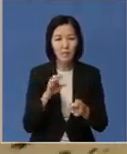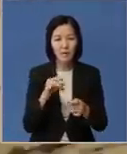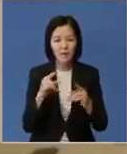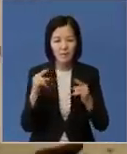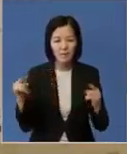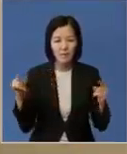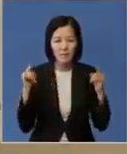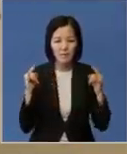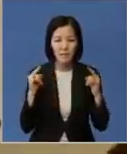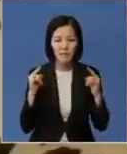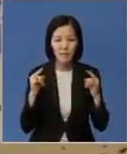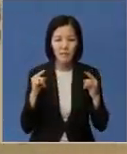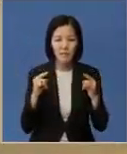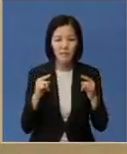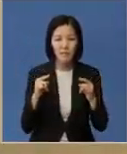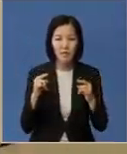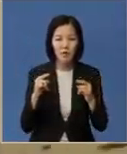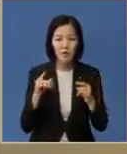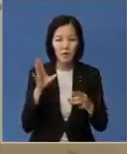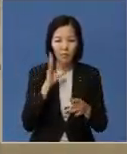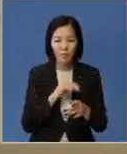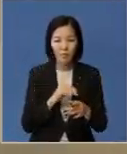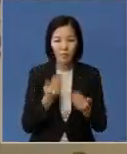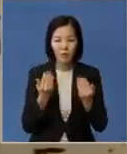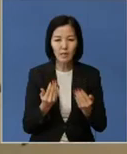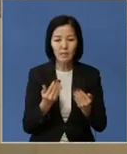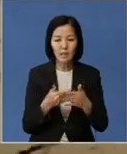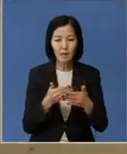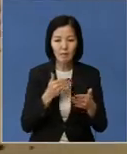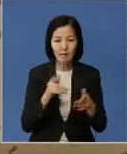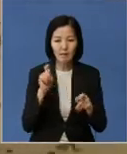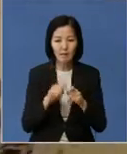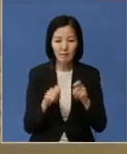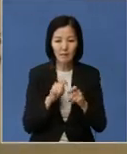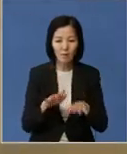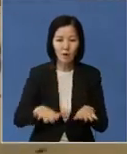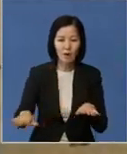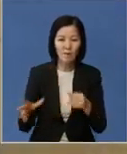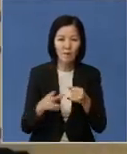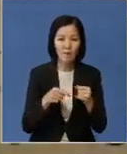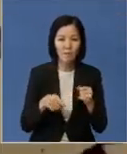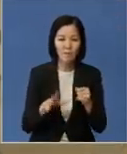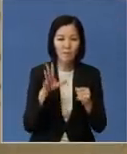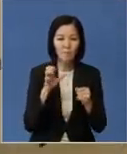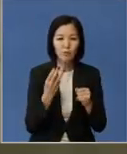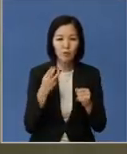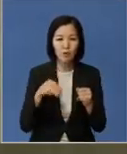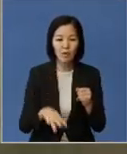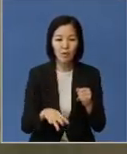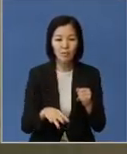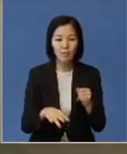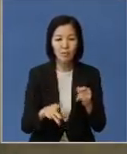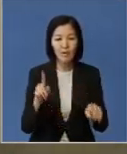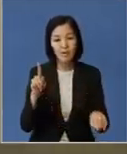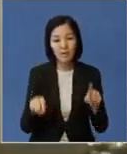өткен танкерлердің бірінен төгілуі мүмкін дейді. Бұл әзірге болжам ғана. Мұнай төгілген аумақ 1500 шақырым болады. ал